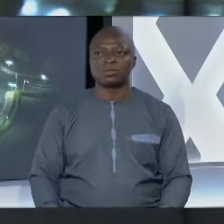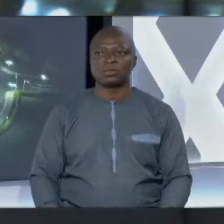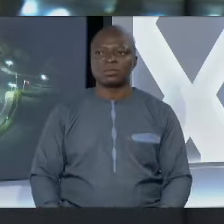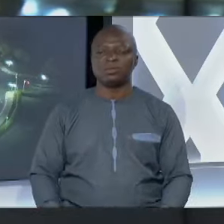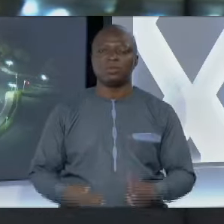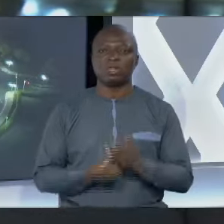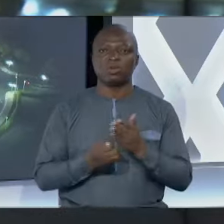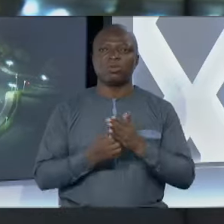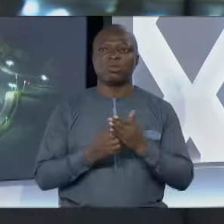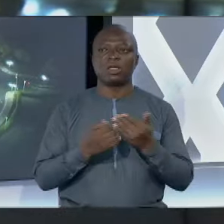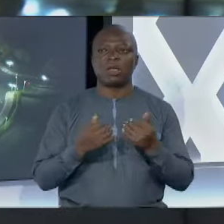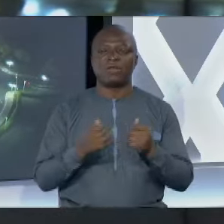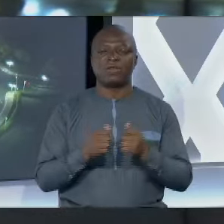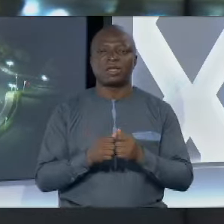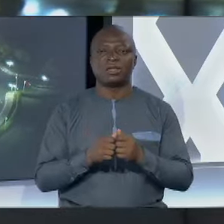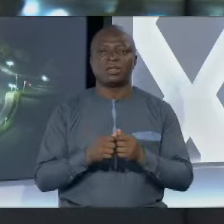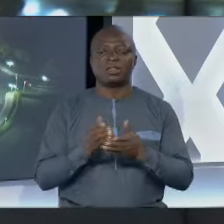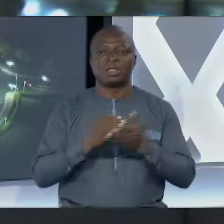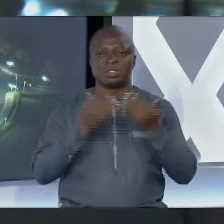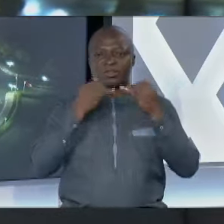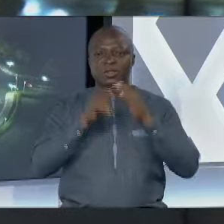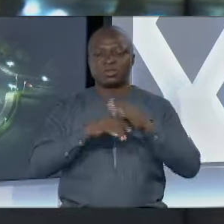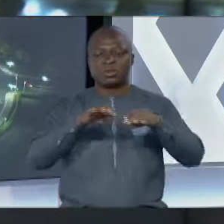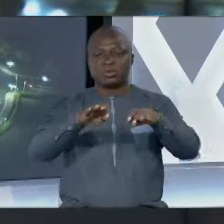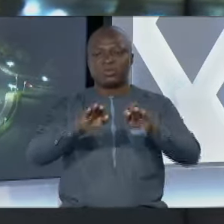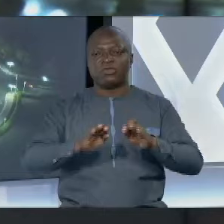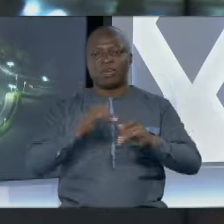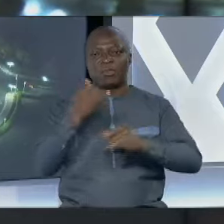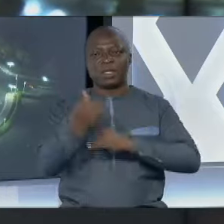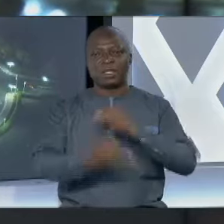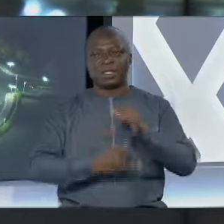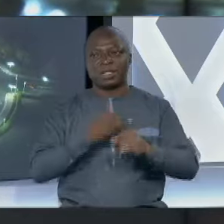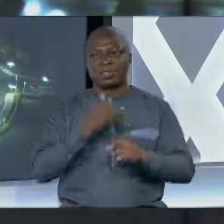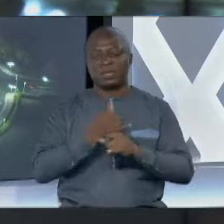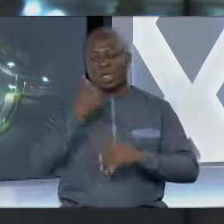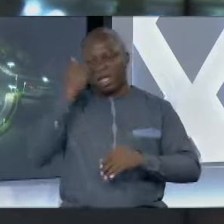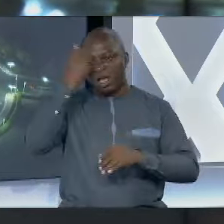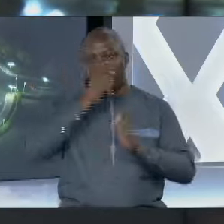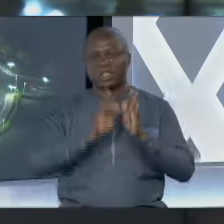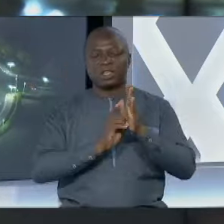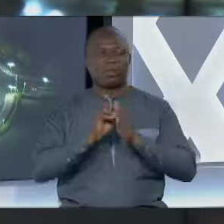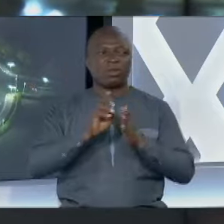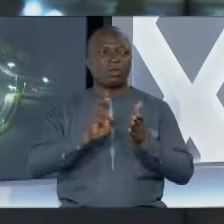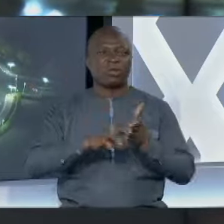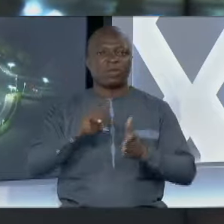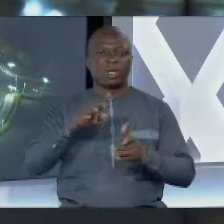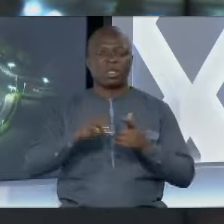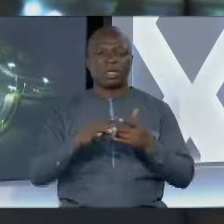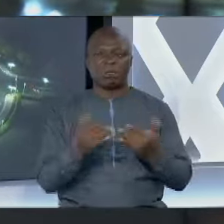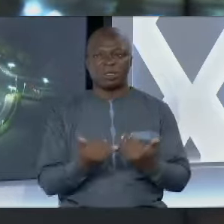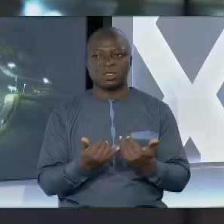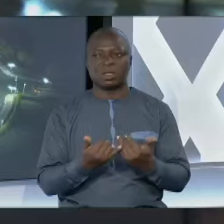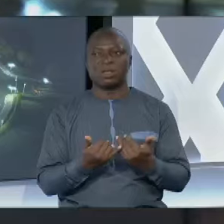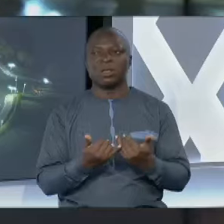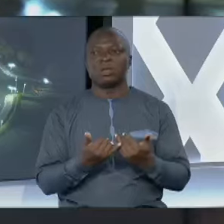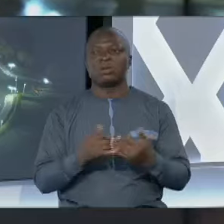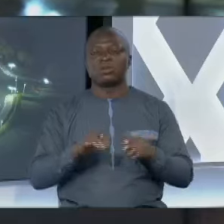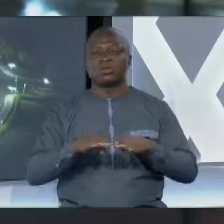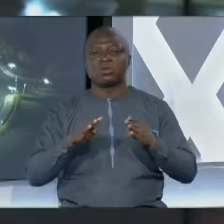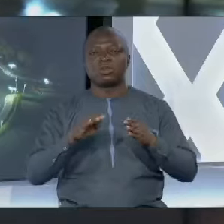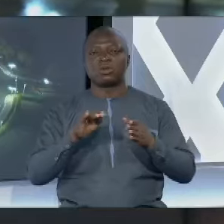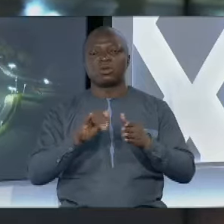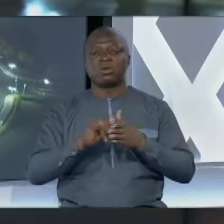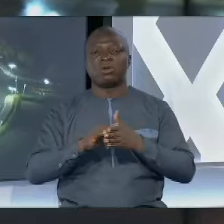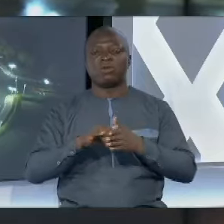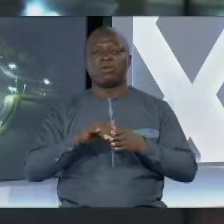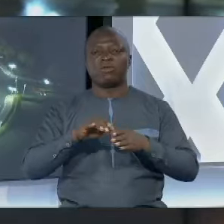Économie toujours avec les échos du Forum international Afrique Développement 2024. À présent, durant le forum qui s'est